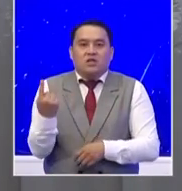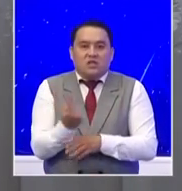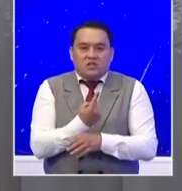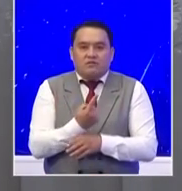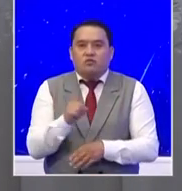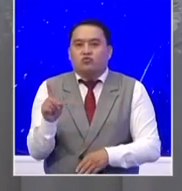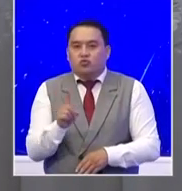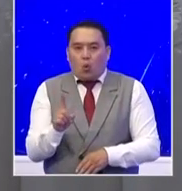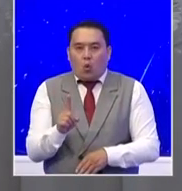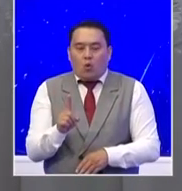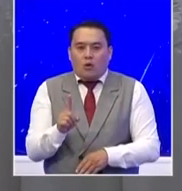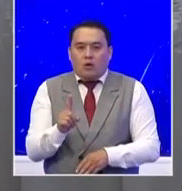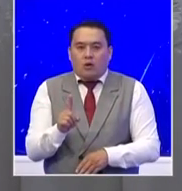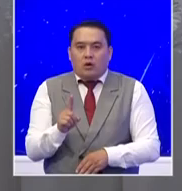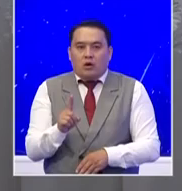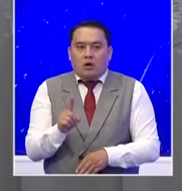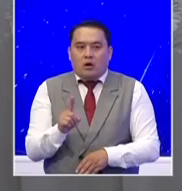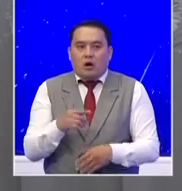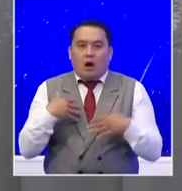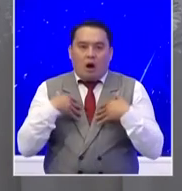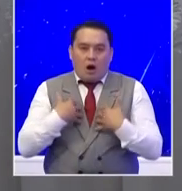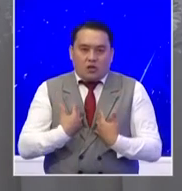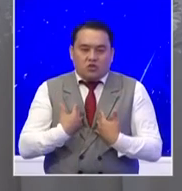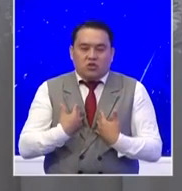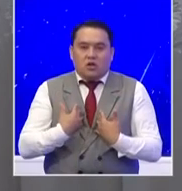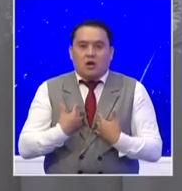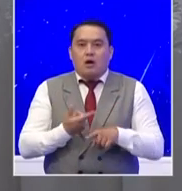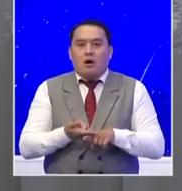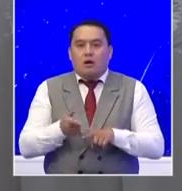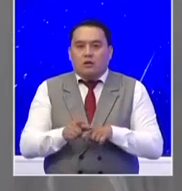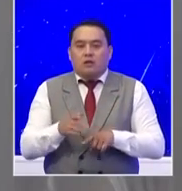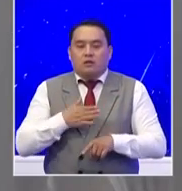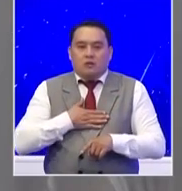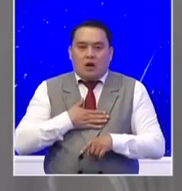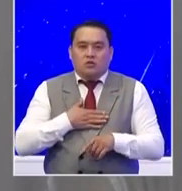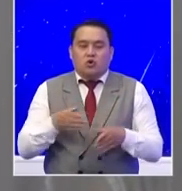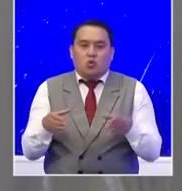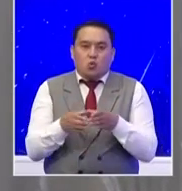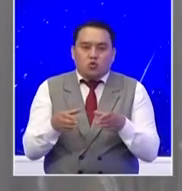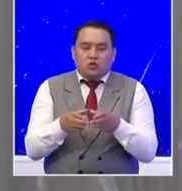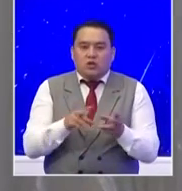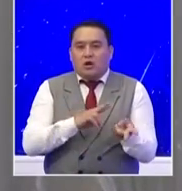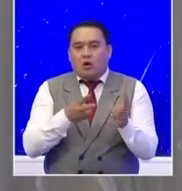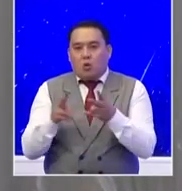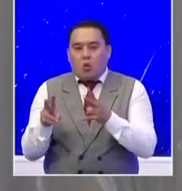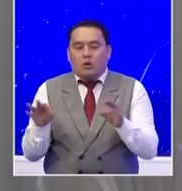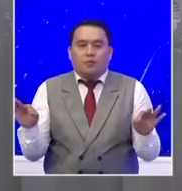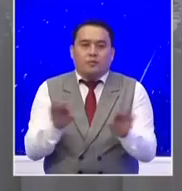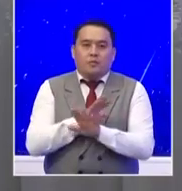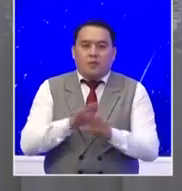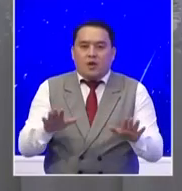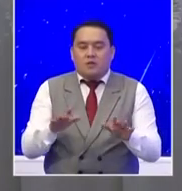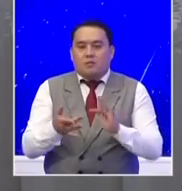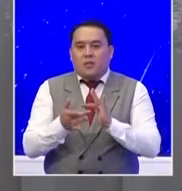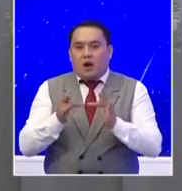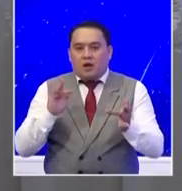что как-то чуть-чуть огорчило, это наши кружки, хор, танцы в какой-то мере проходили